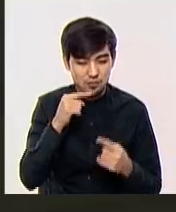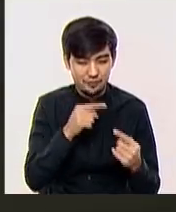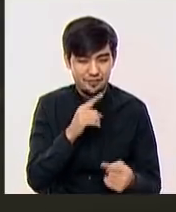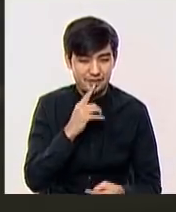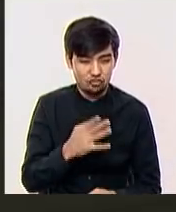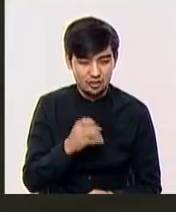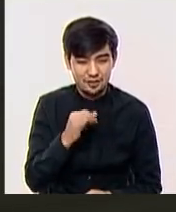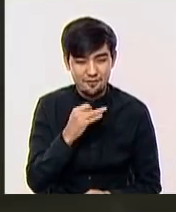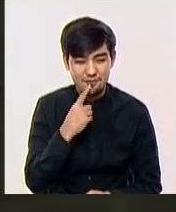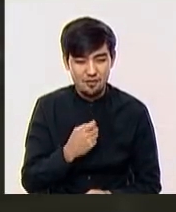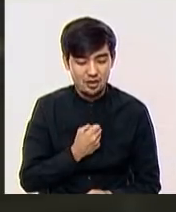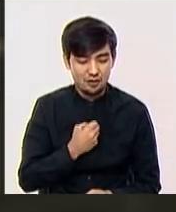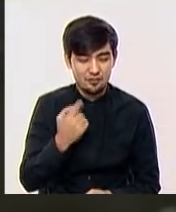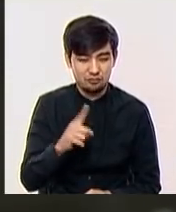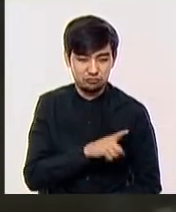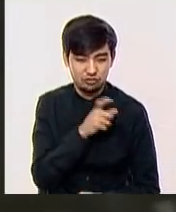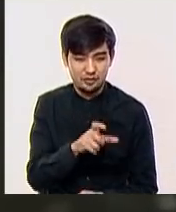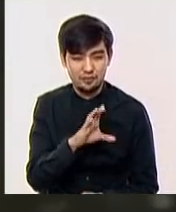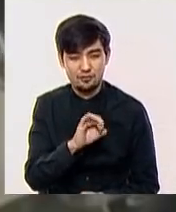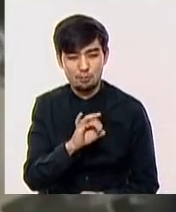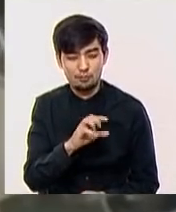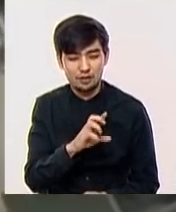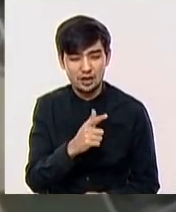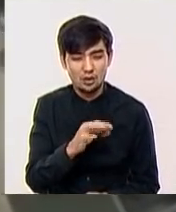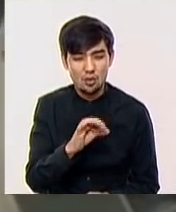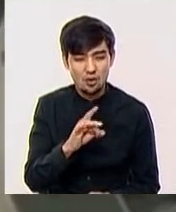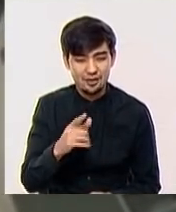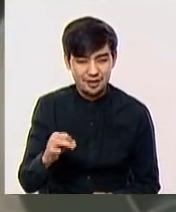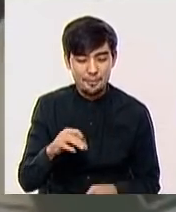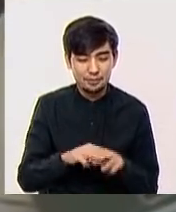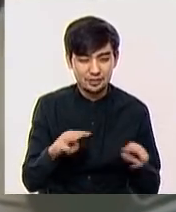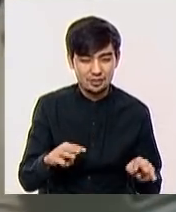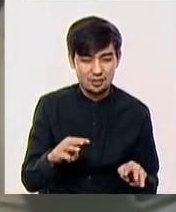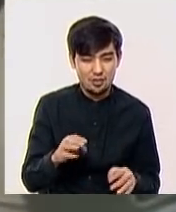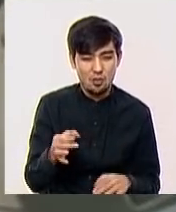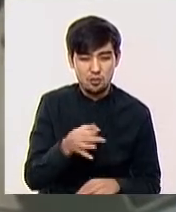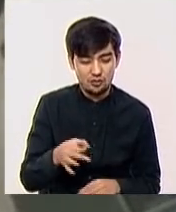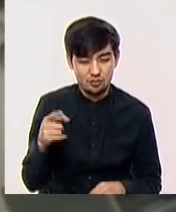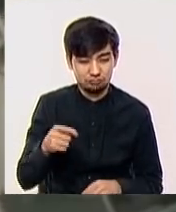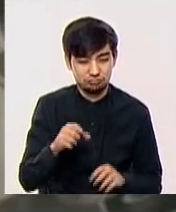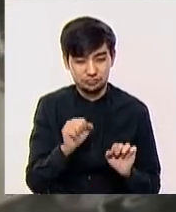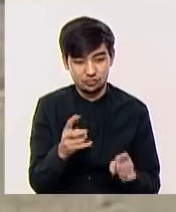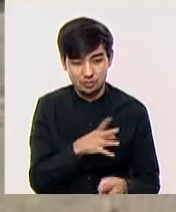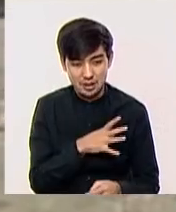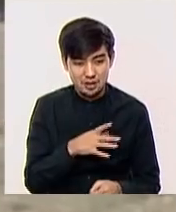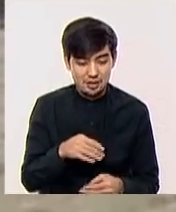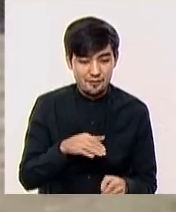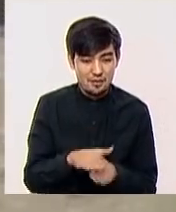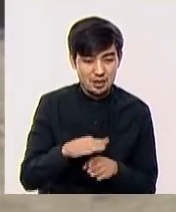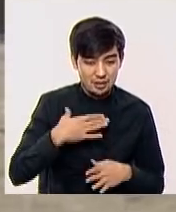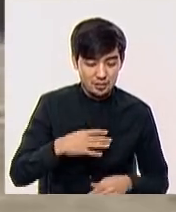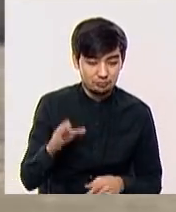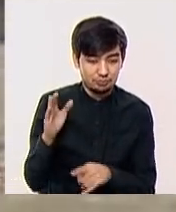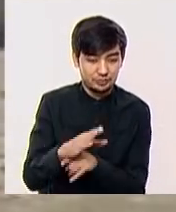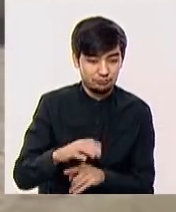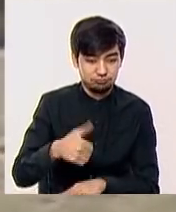По словам военного эксперта Георгия Дубовцева, вменять экс-министру обороны статью бездействия могут в случае, если он не выполнил